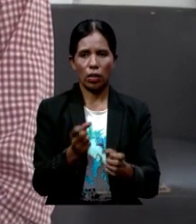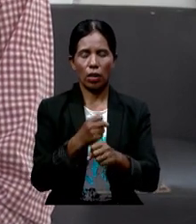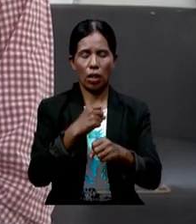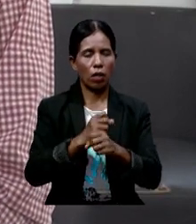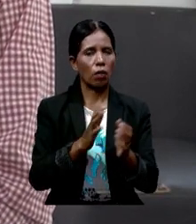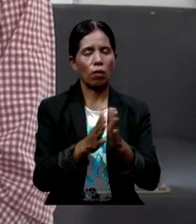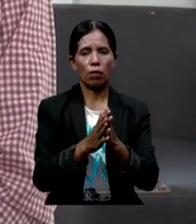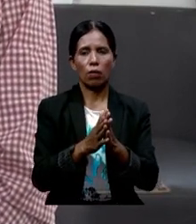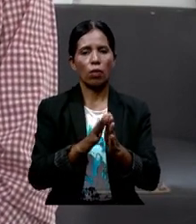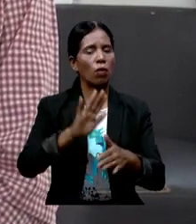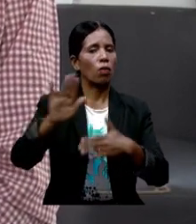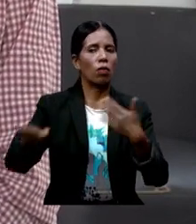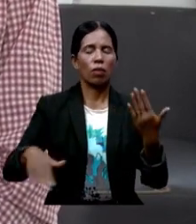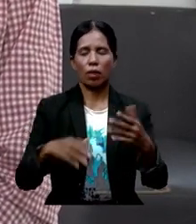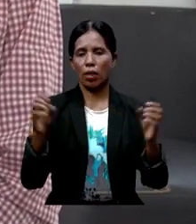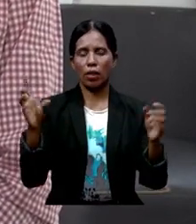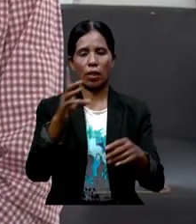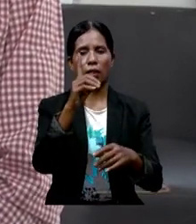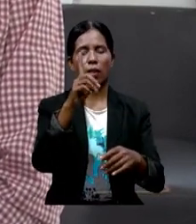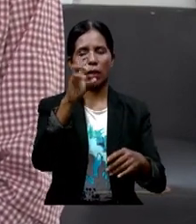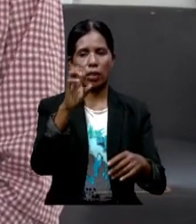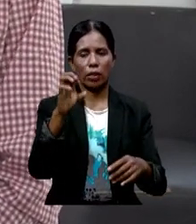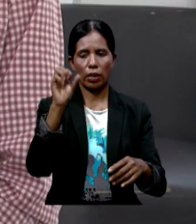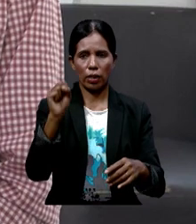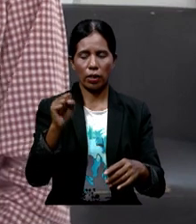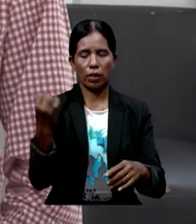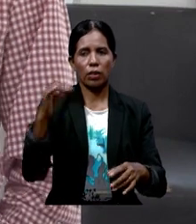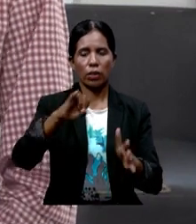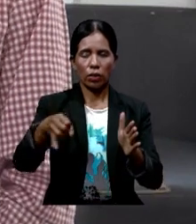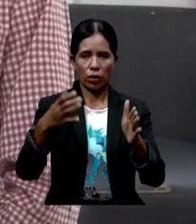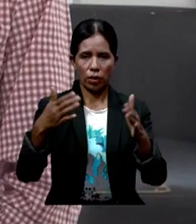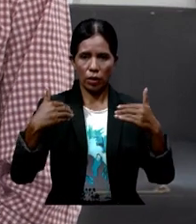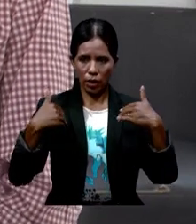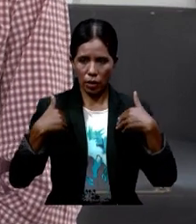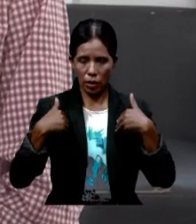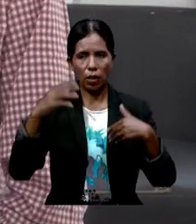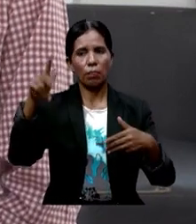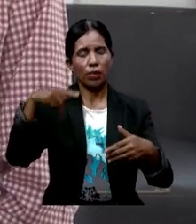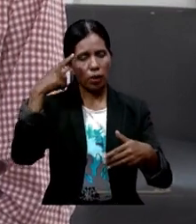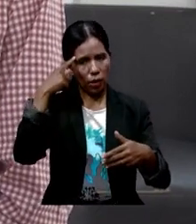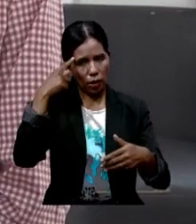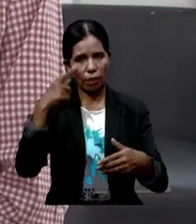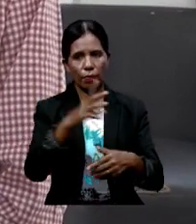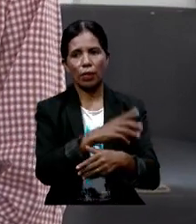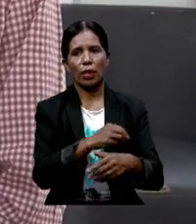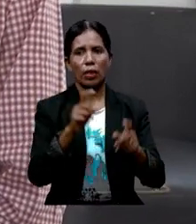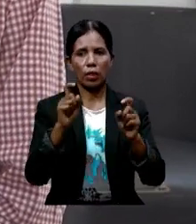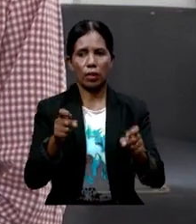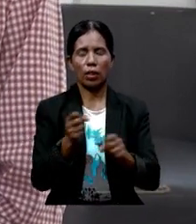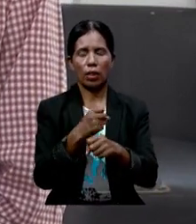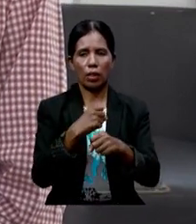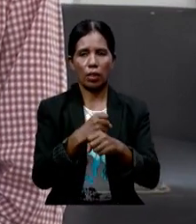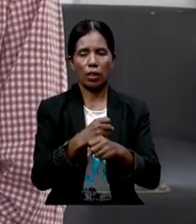dit la iha dex kata sirna be jurnalis na be iha politika nia ting halo cobertura